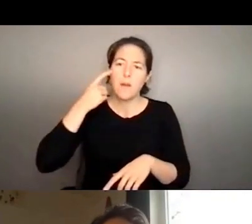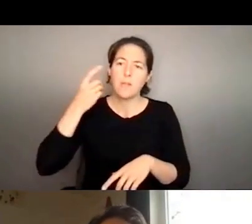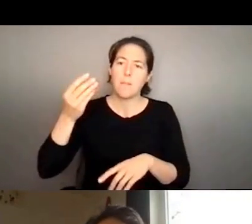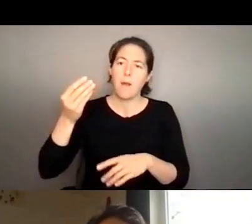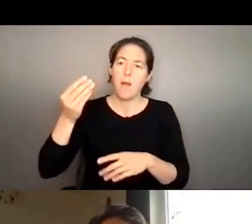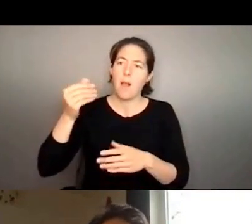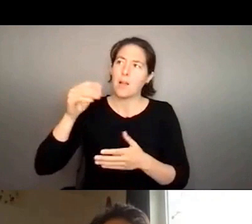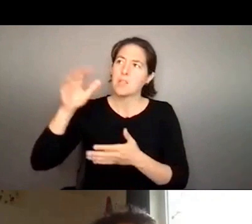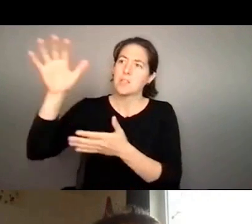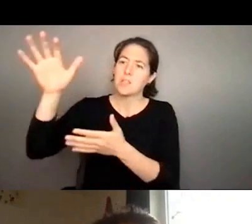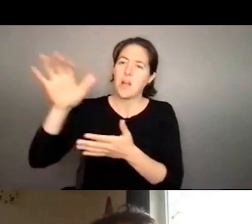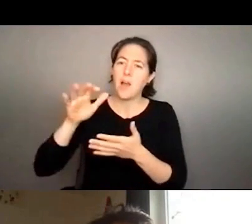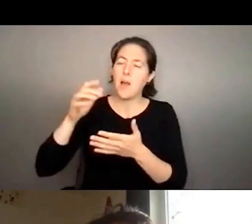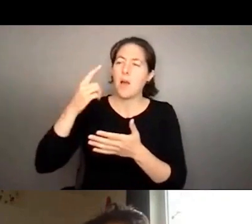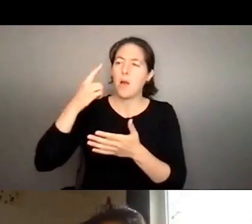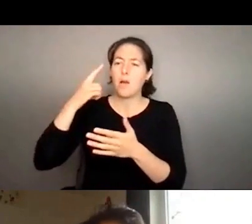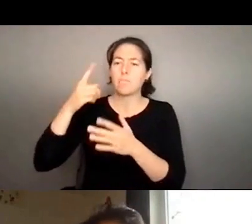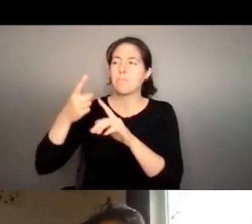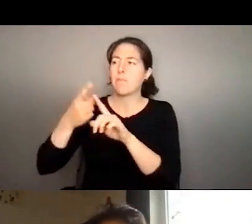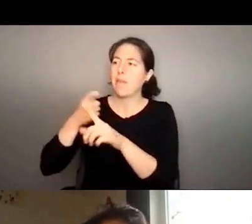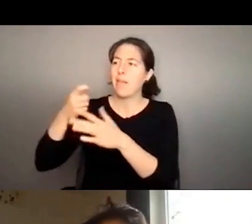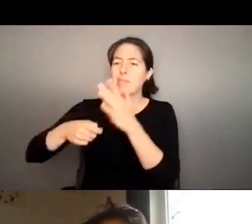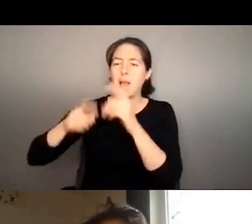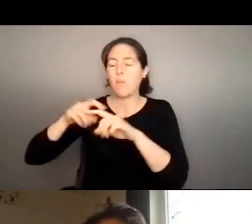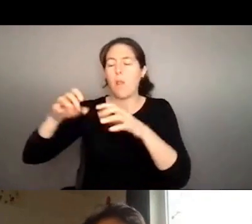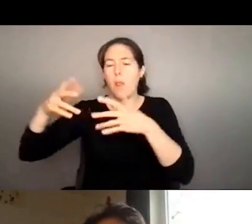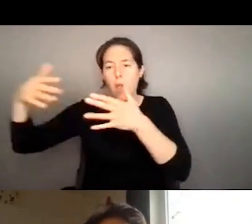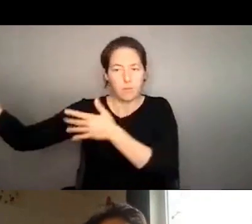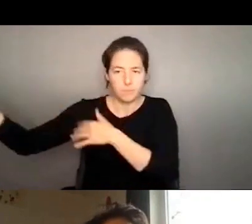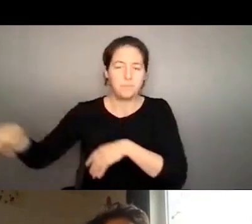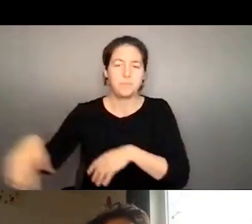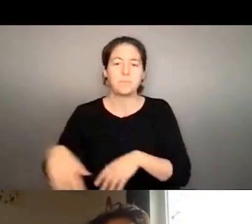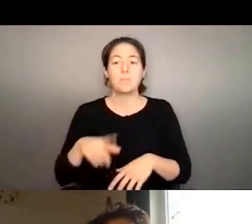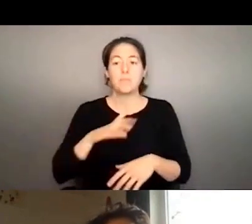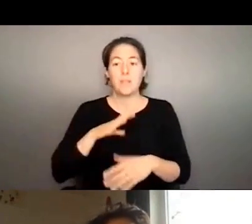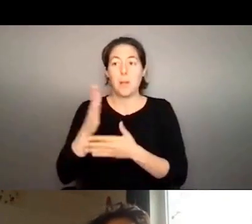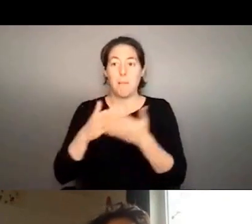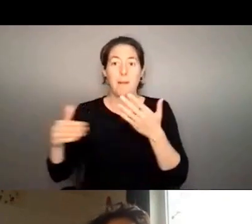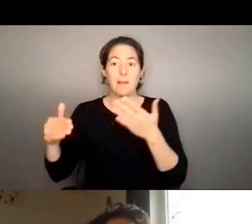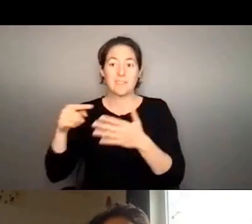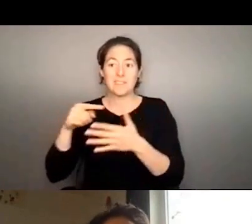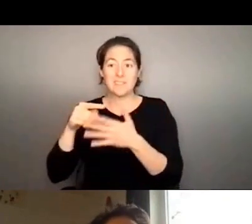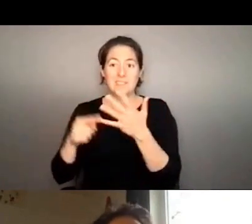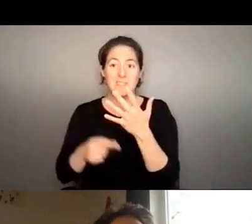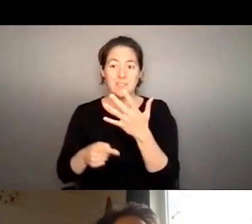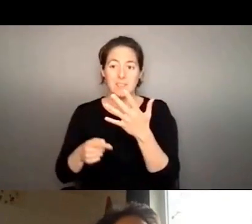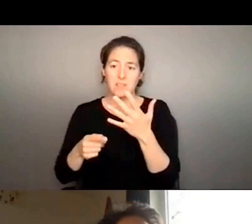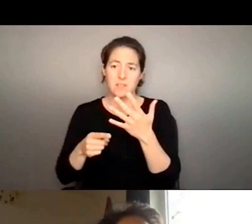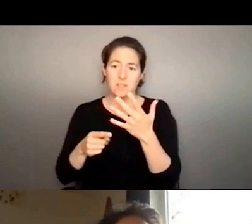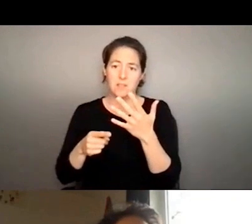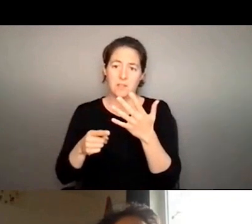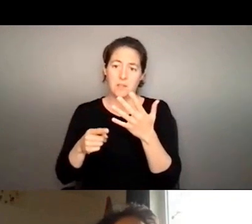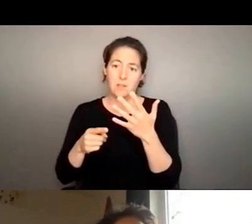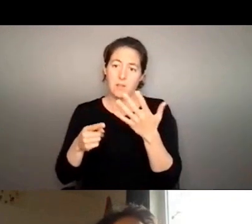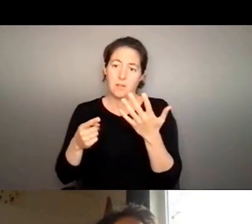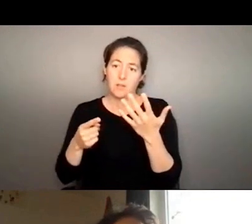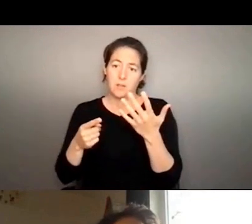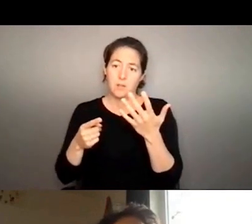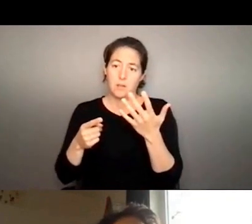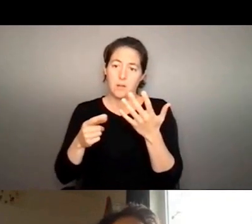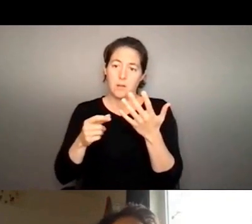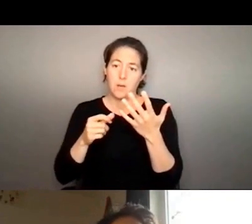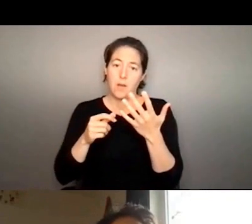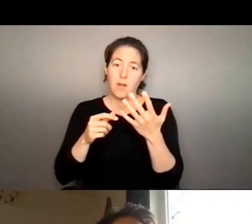l'argent, des taxes, mais finalement, il y a une série de ces choses-là qui auraient pu être peut-être pas réglées entièrement, mais